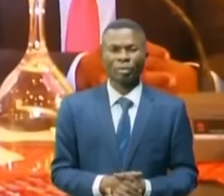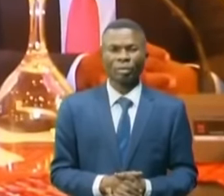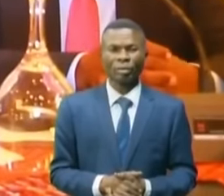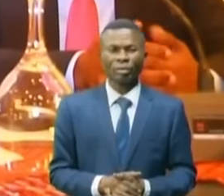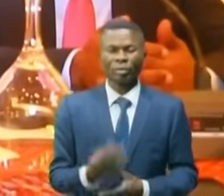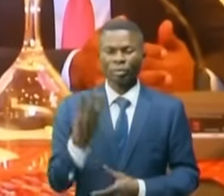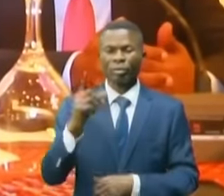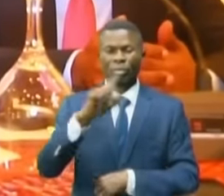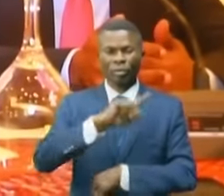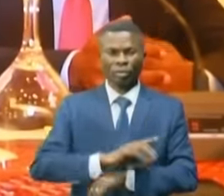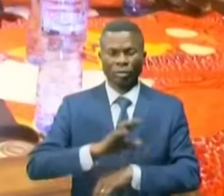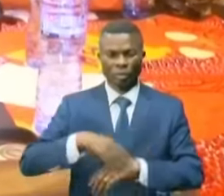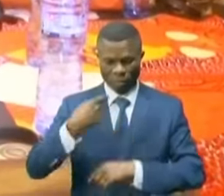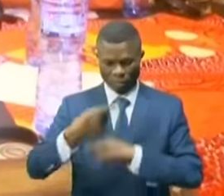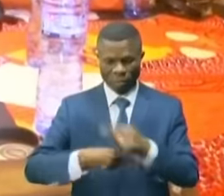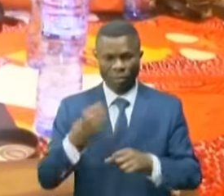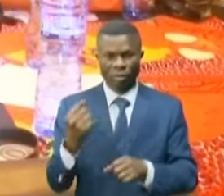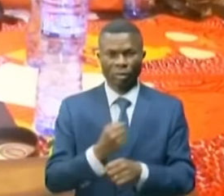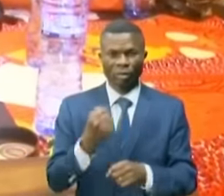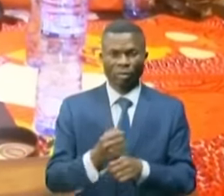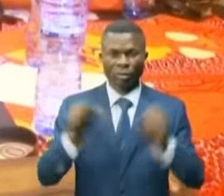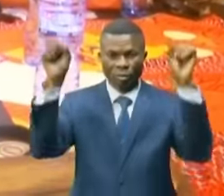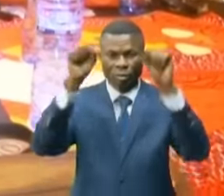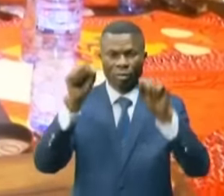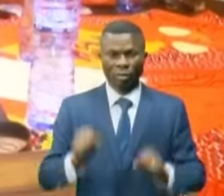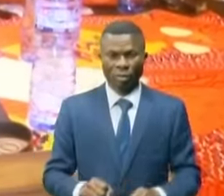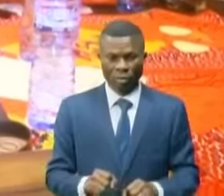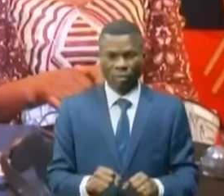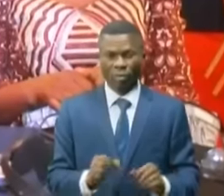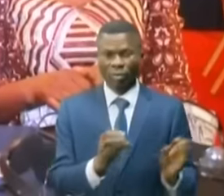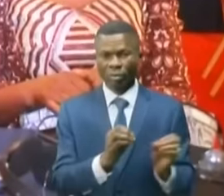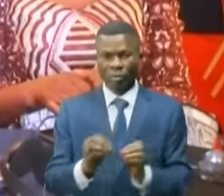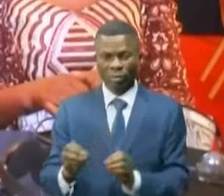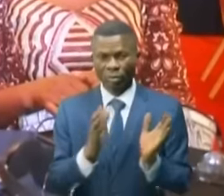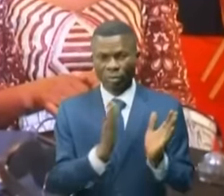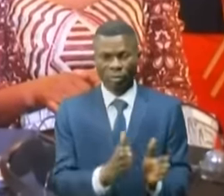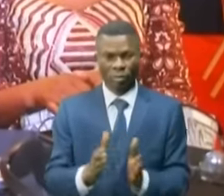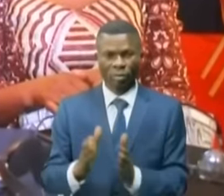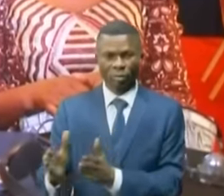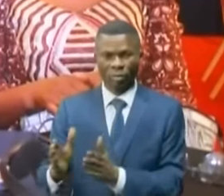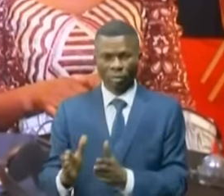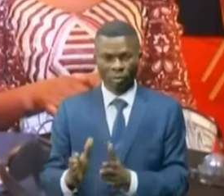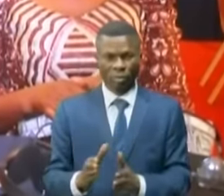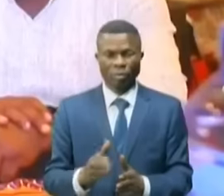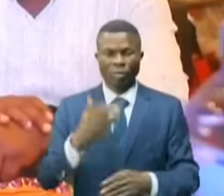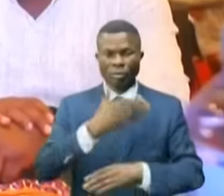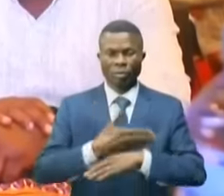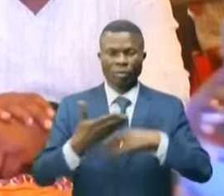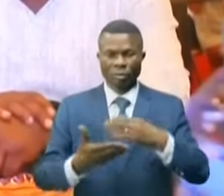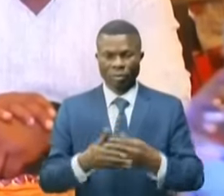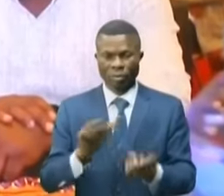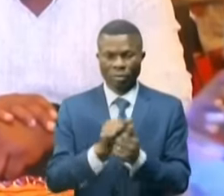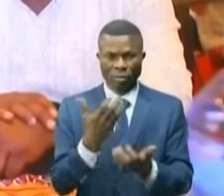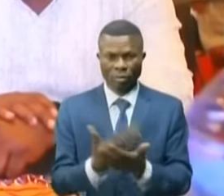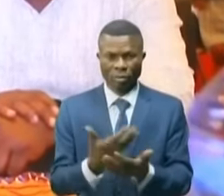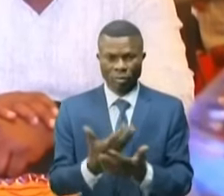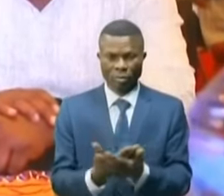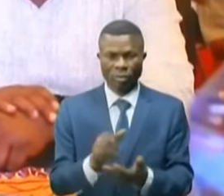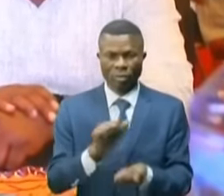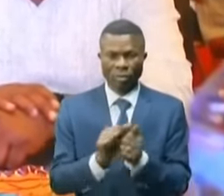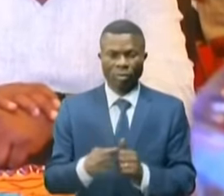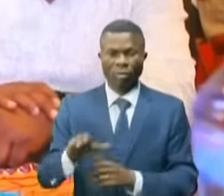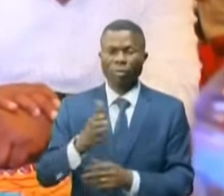Trois jours après le lancement de travaux du système de numérisation pour la préparation et la réponse aux situations d'urgence en cas